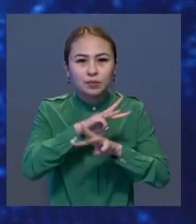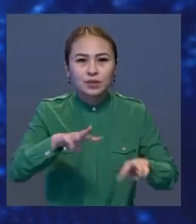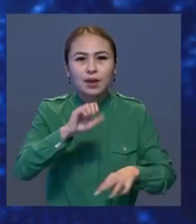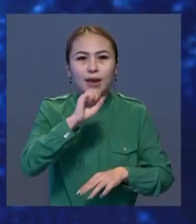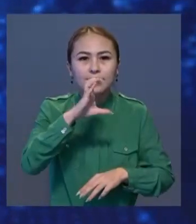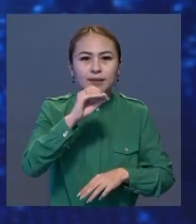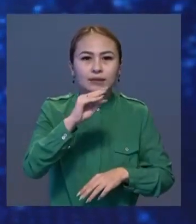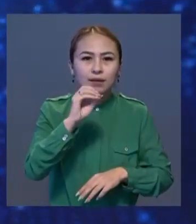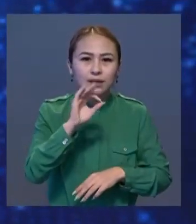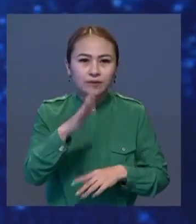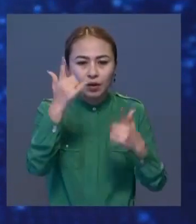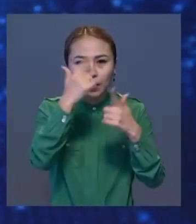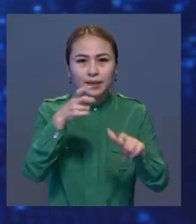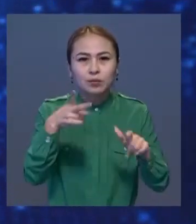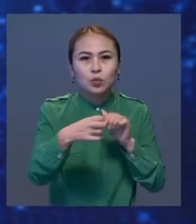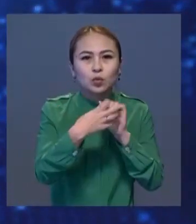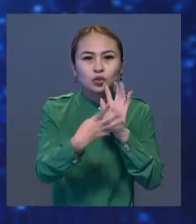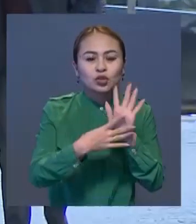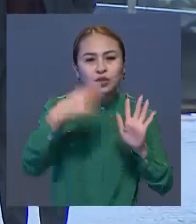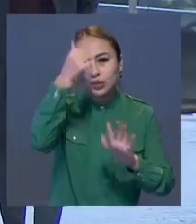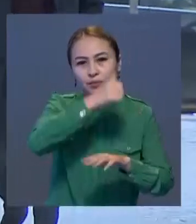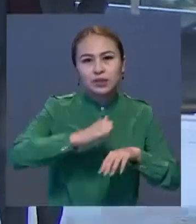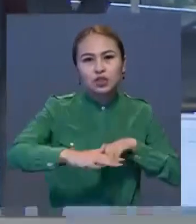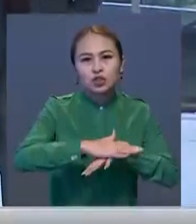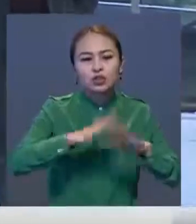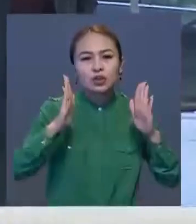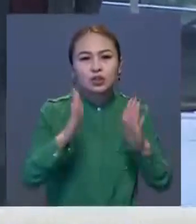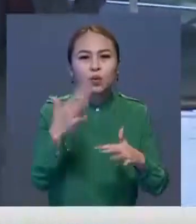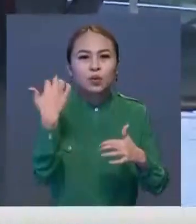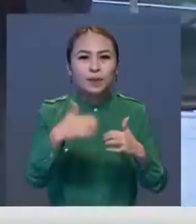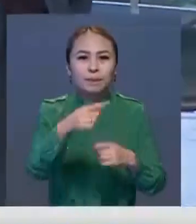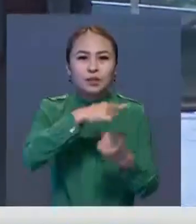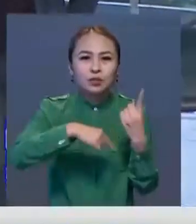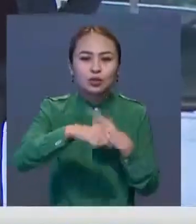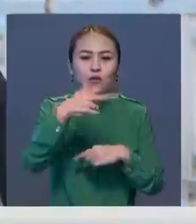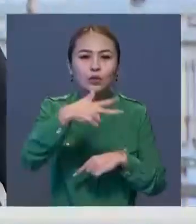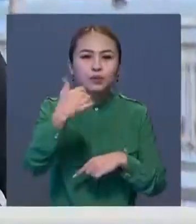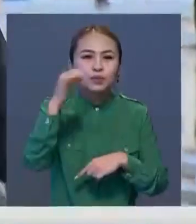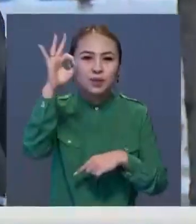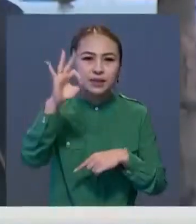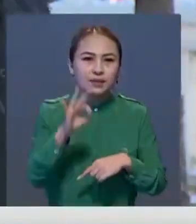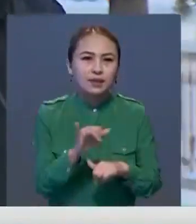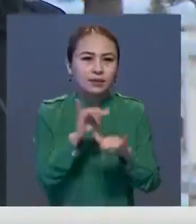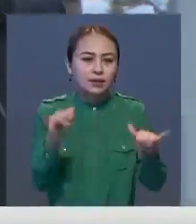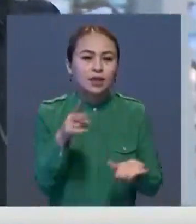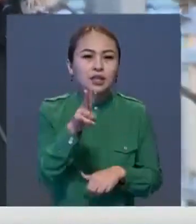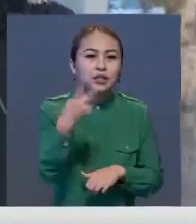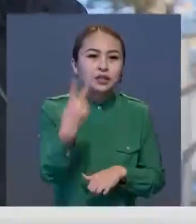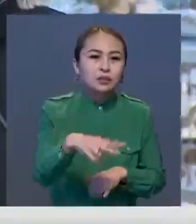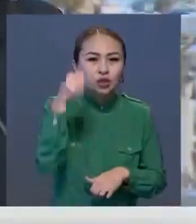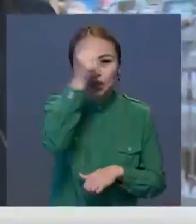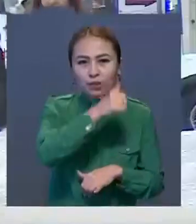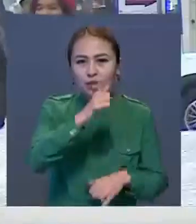экономика министрі Әсет Ерғалиев хабарлады. 2019 жылы еліміздегі шағын және орта бизнес үлесі 31%-тен асқан.